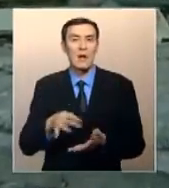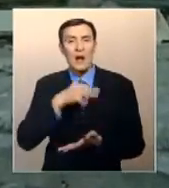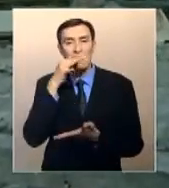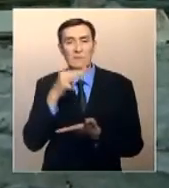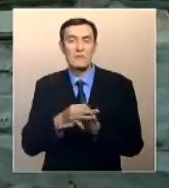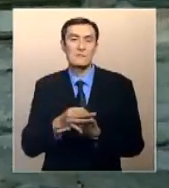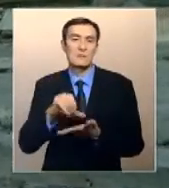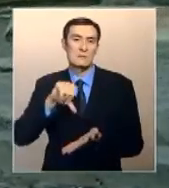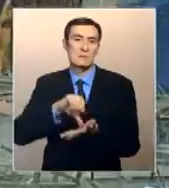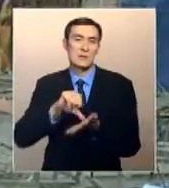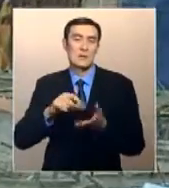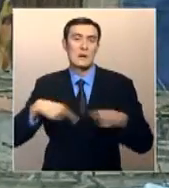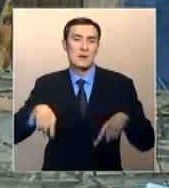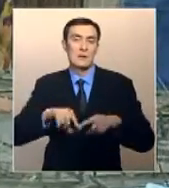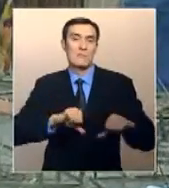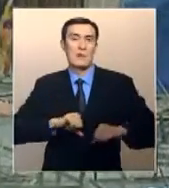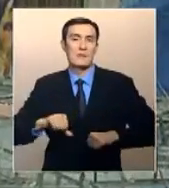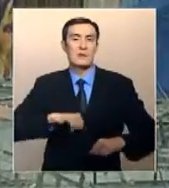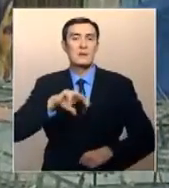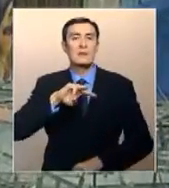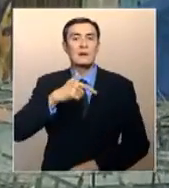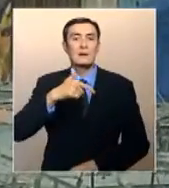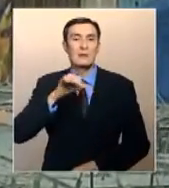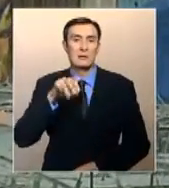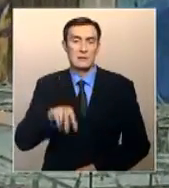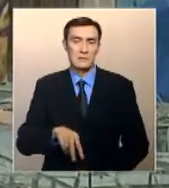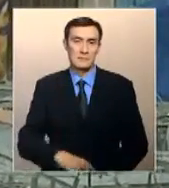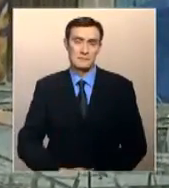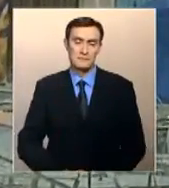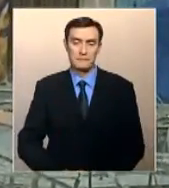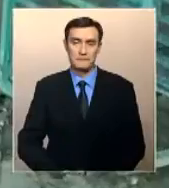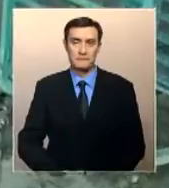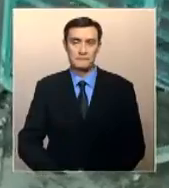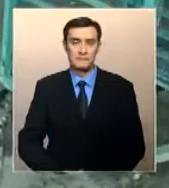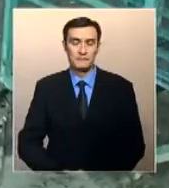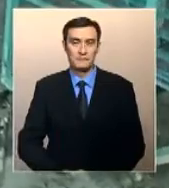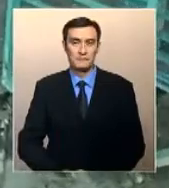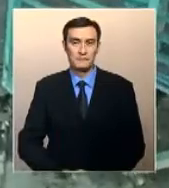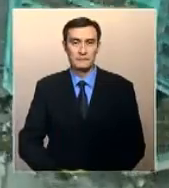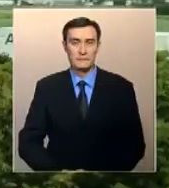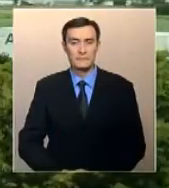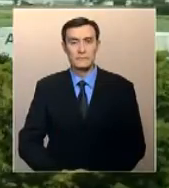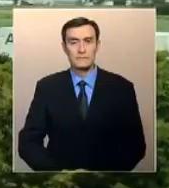пострадали. Ответственность взяли на себя боевики ТИГИЛ.